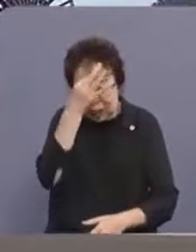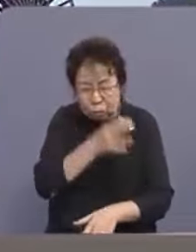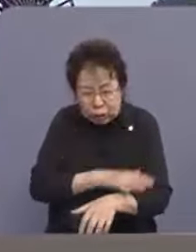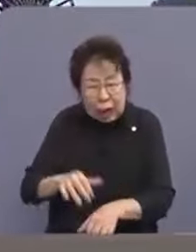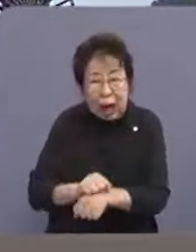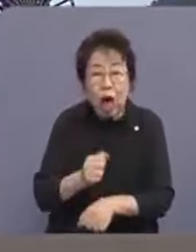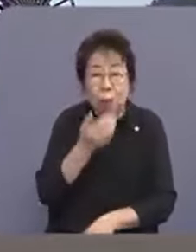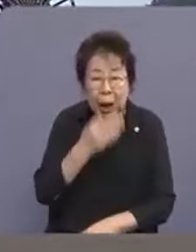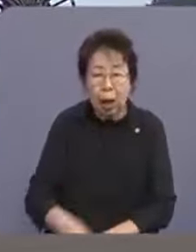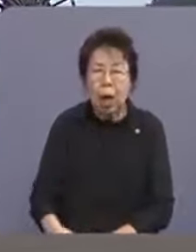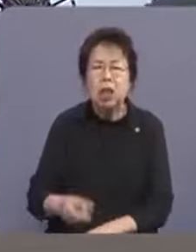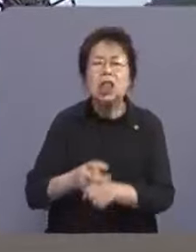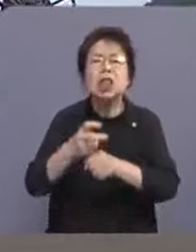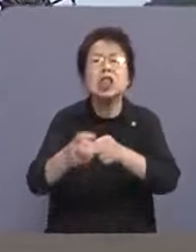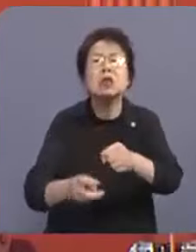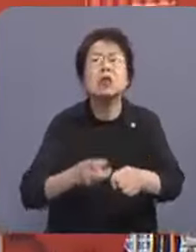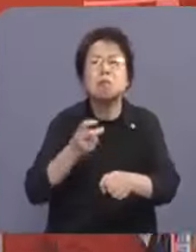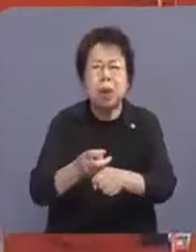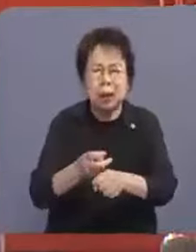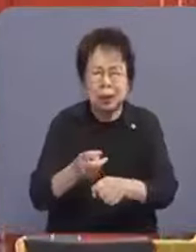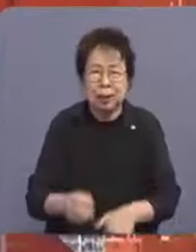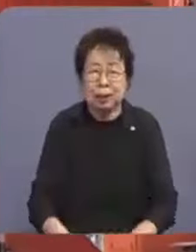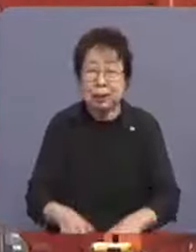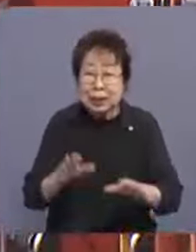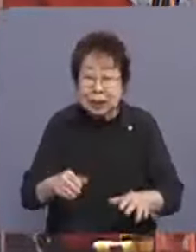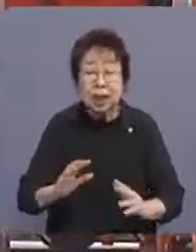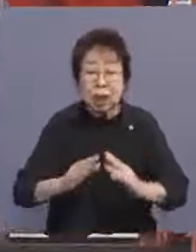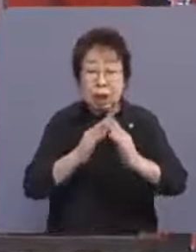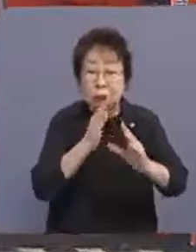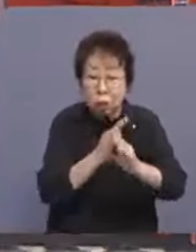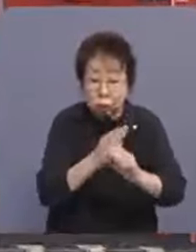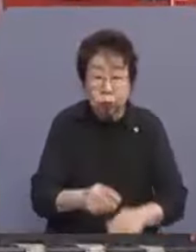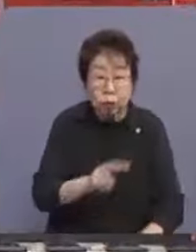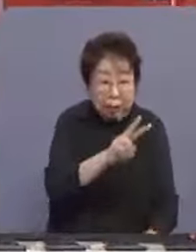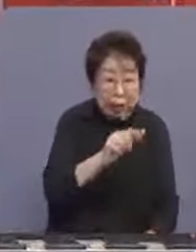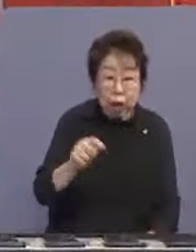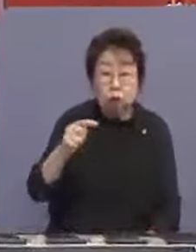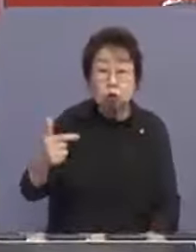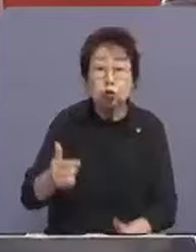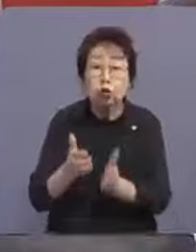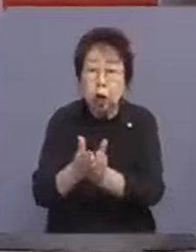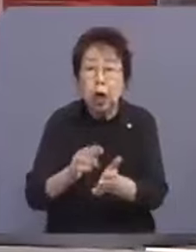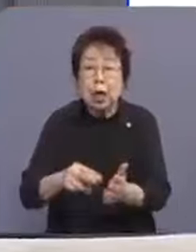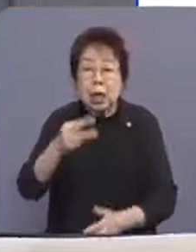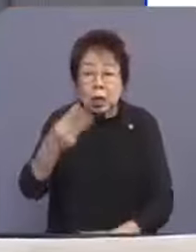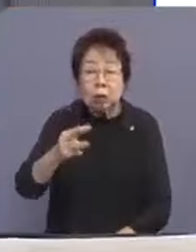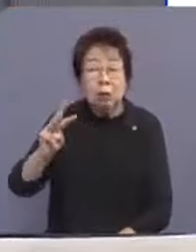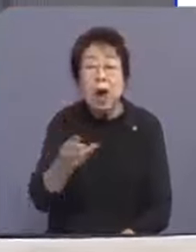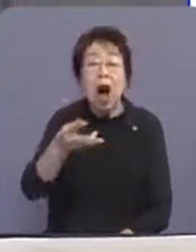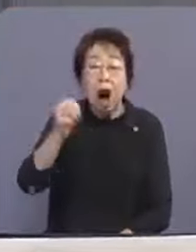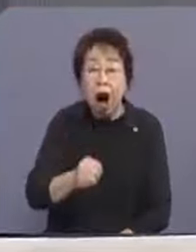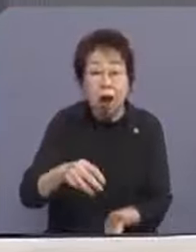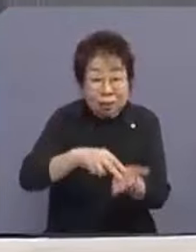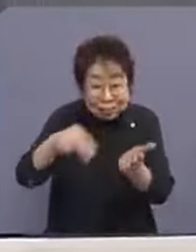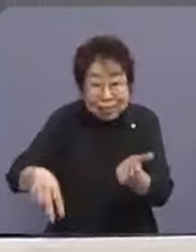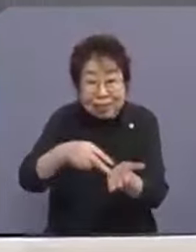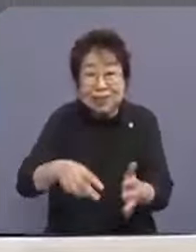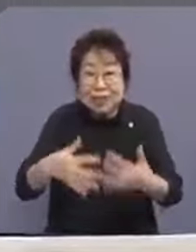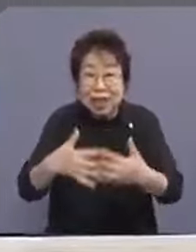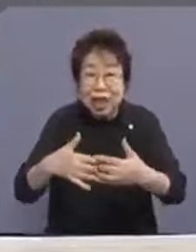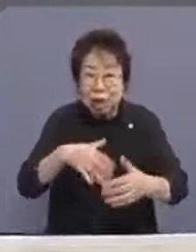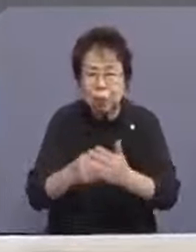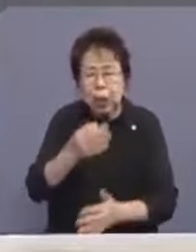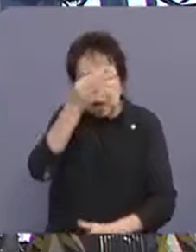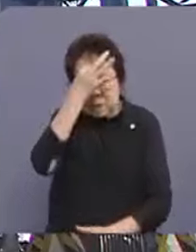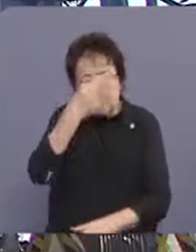것은 20년 만입니다. 현재 건설 중인 2-6단계 3,300억 원 규모의 하역 장비도 국내